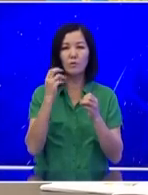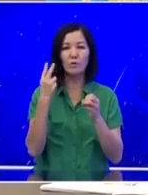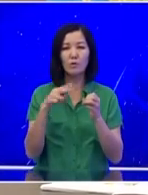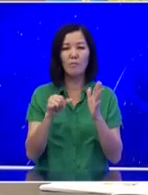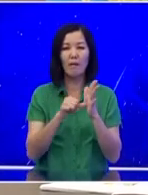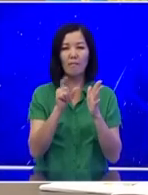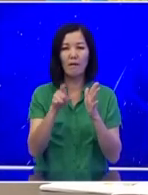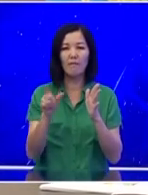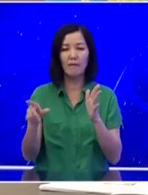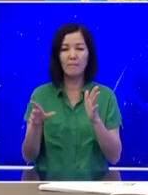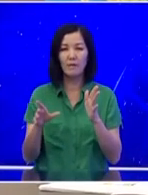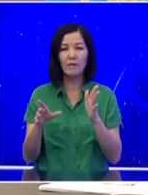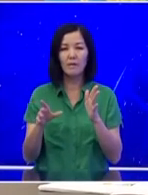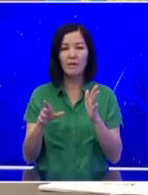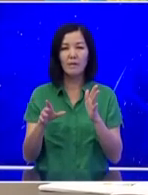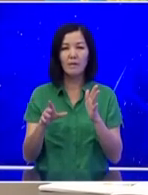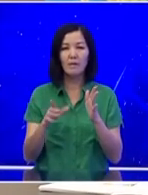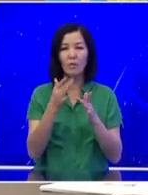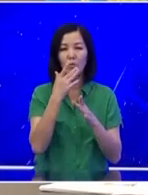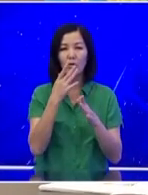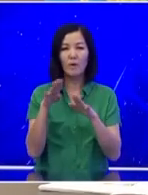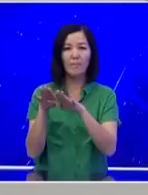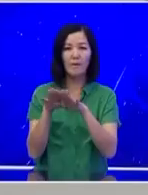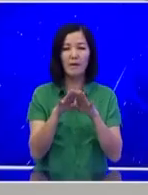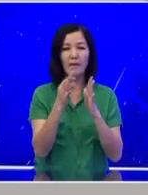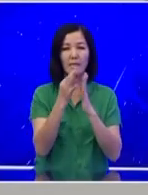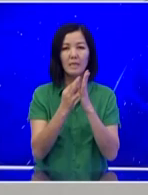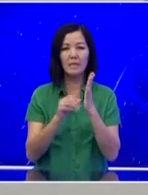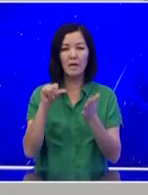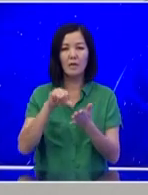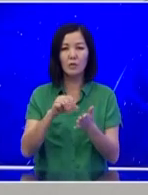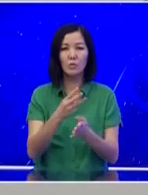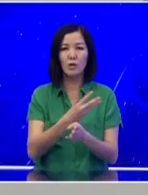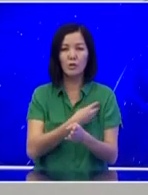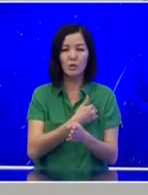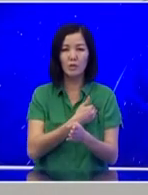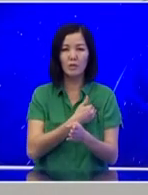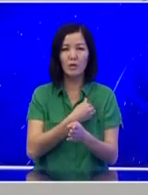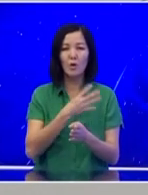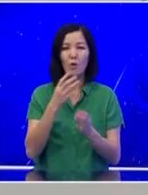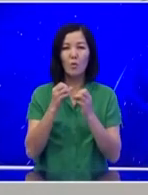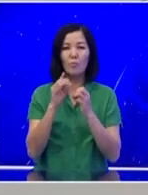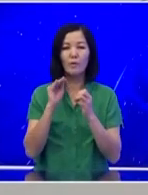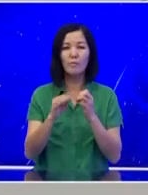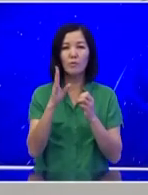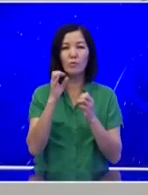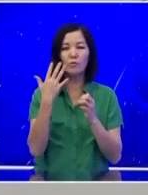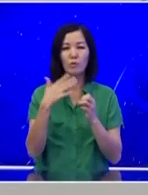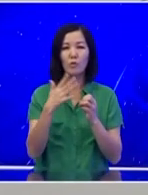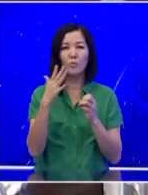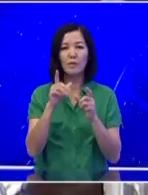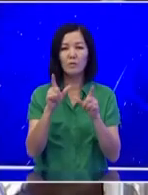адамды құрады. Оның ішінде ұлттық бірыңғай тестілеуге қатысуға 11455 түлек өтінім